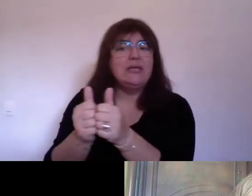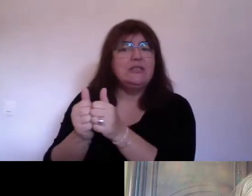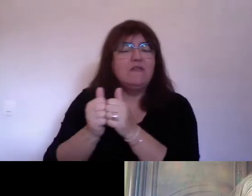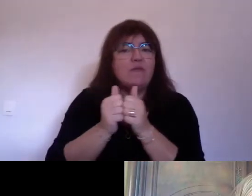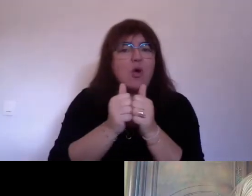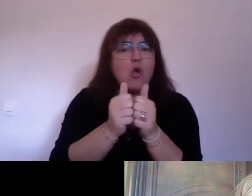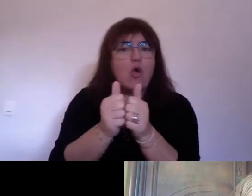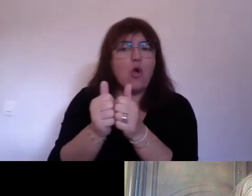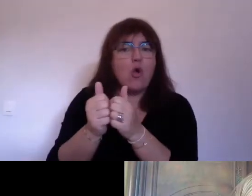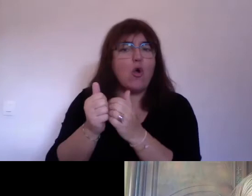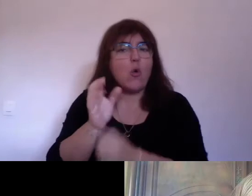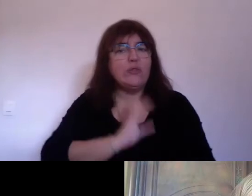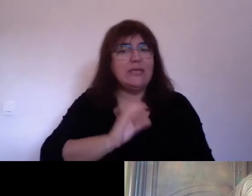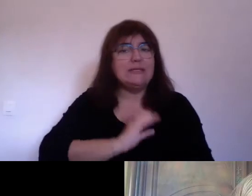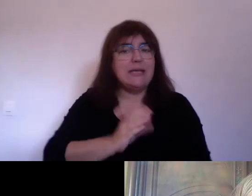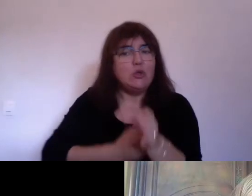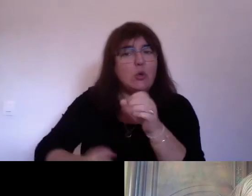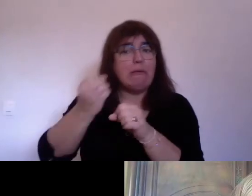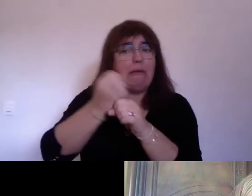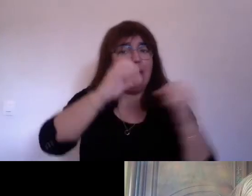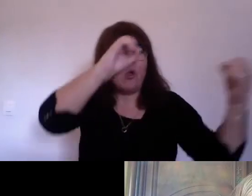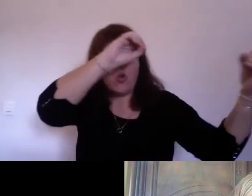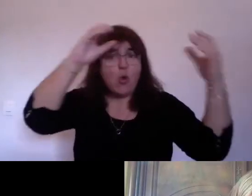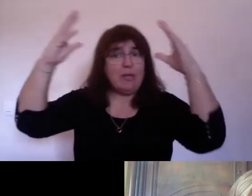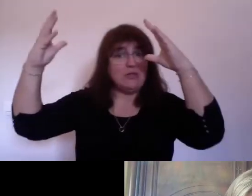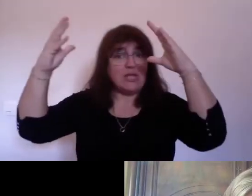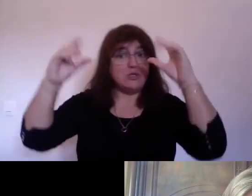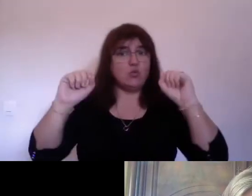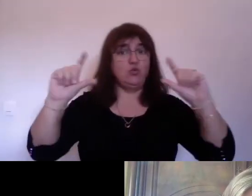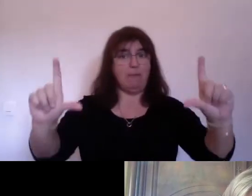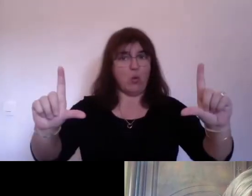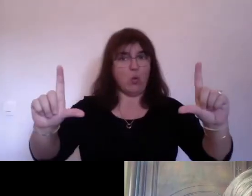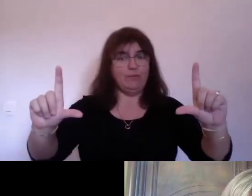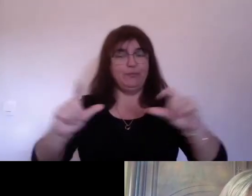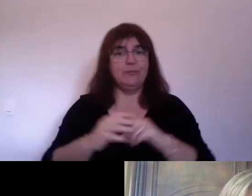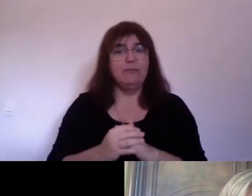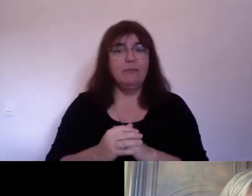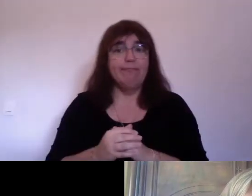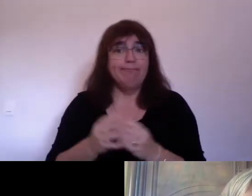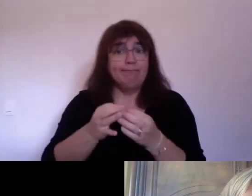une représentation de ce tableau. Et finalement,